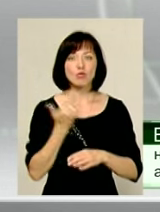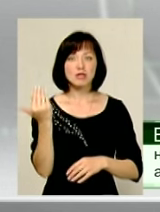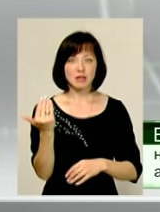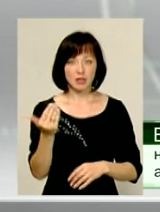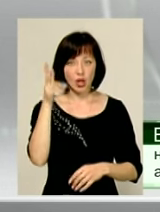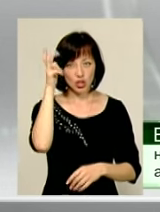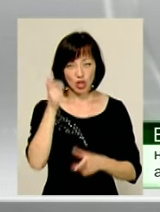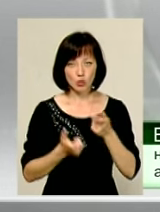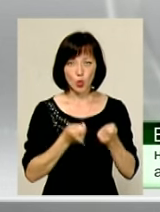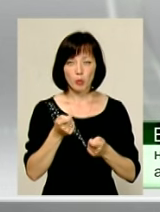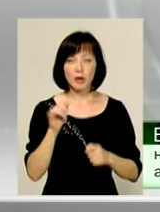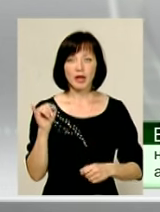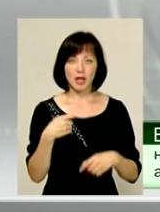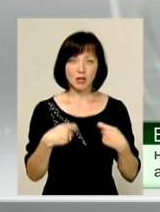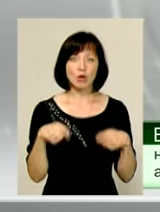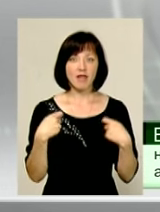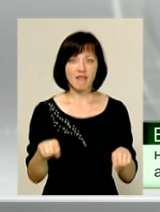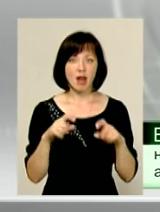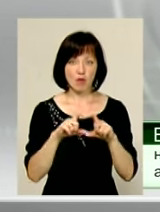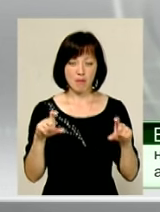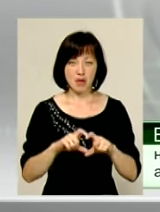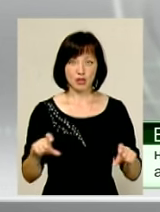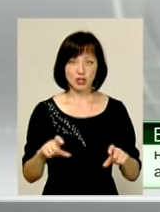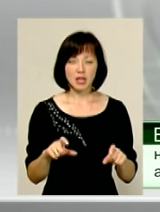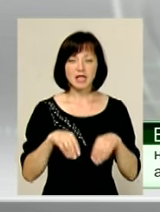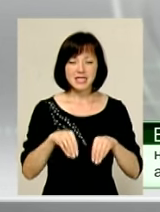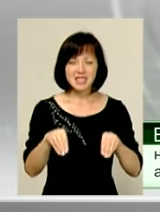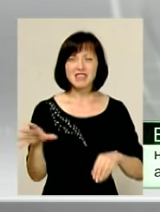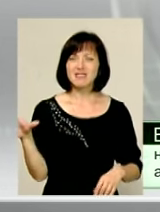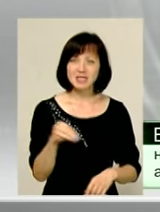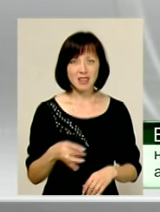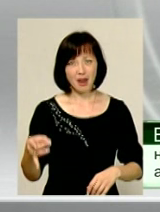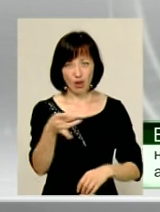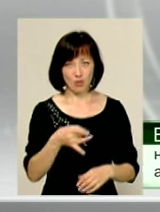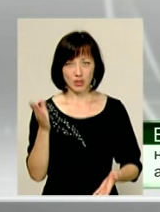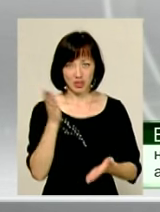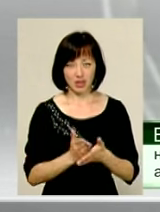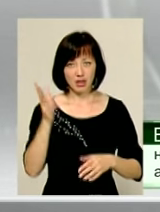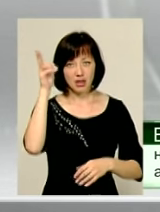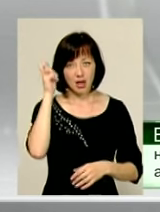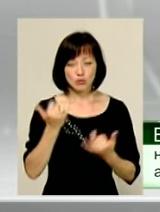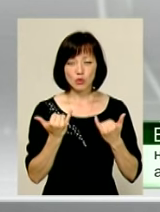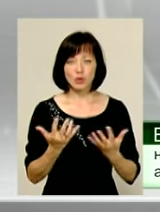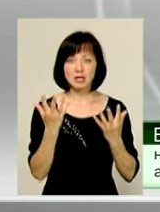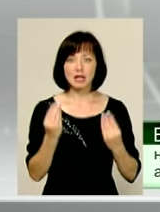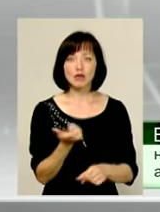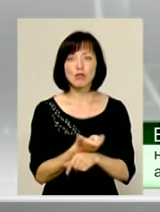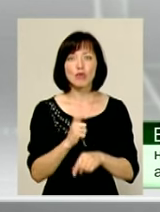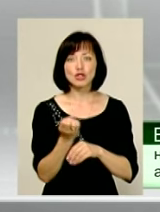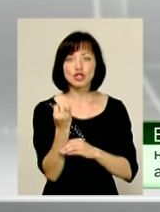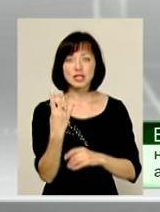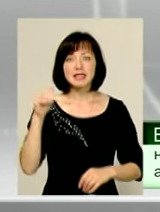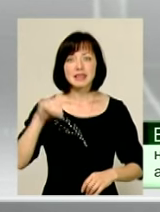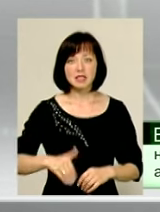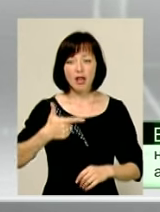гречаної крупи і торгівельної мережі. Сіється гречка по всіх районах. На сьогоднішній день її посіяно понад 14